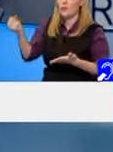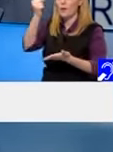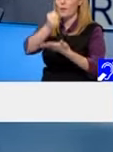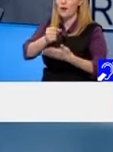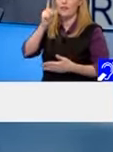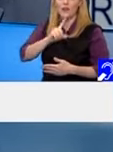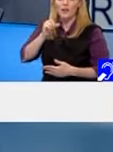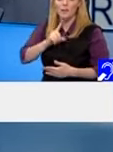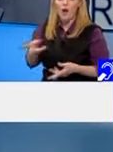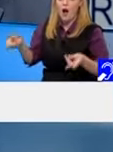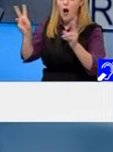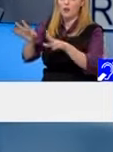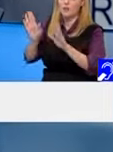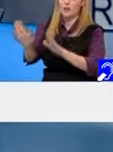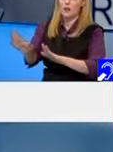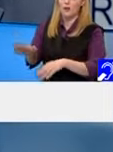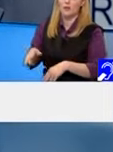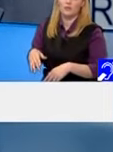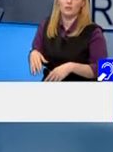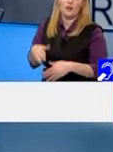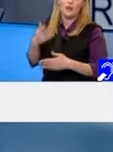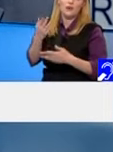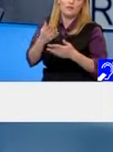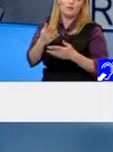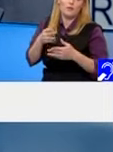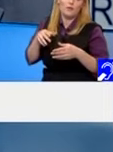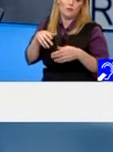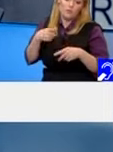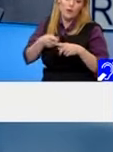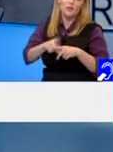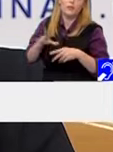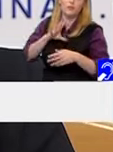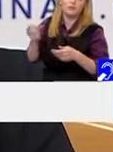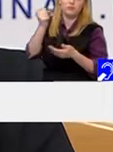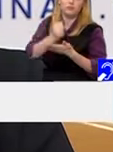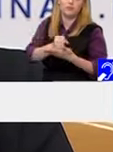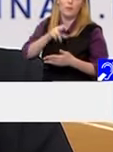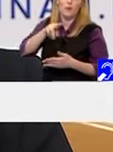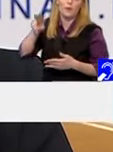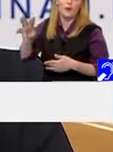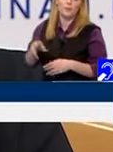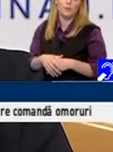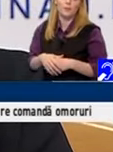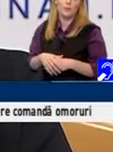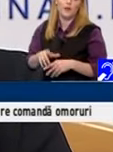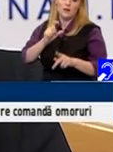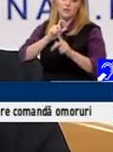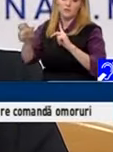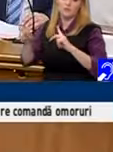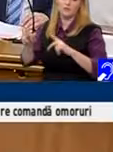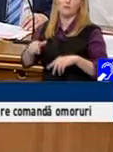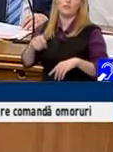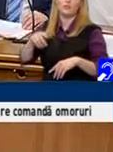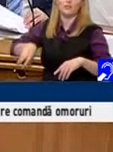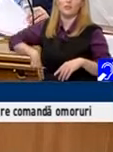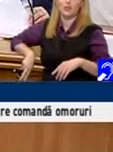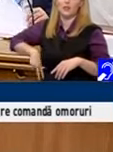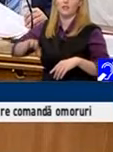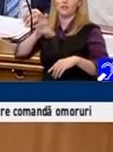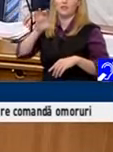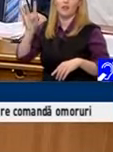primăria Chișinău și au lăsat asta în seama unui consilier al Partidului Democrat. Schimbul de replici vine după ce fostul director de la Gaz Natural